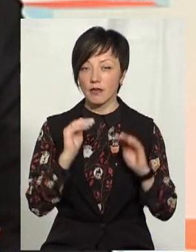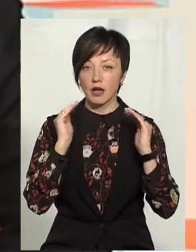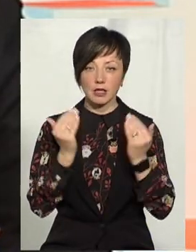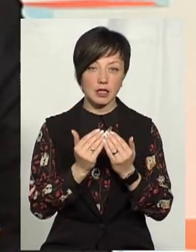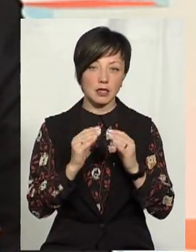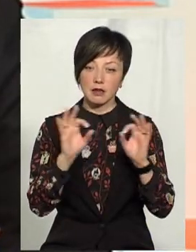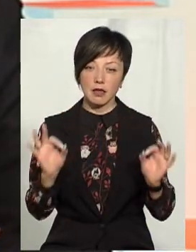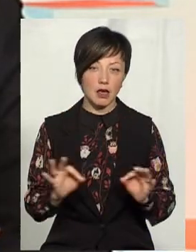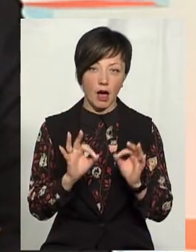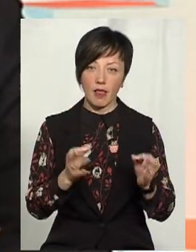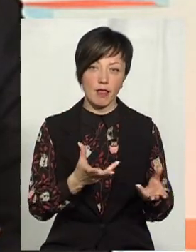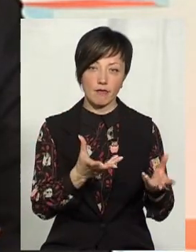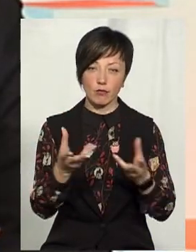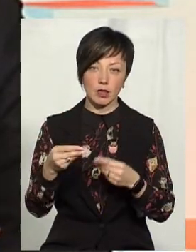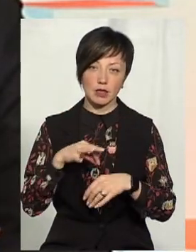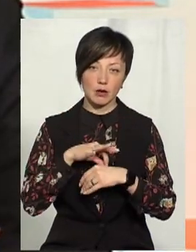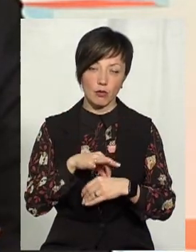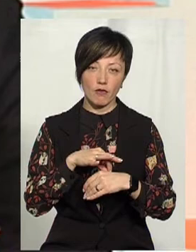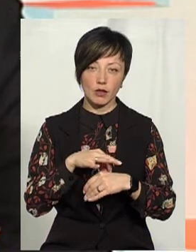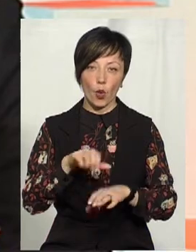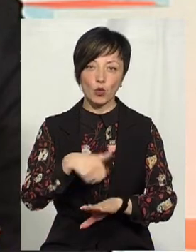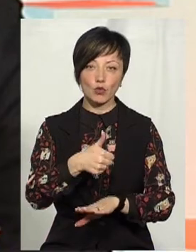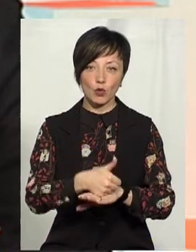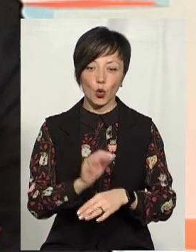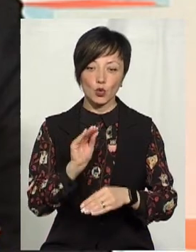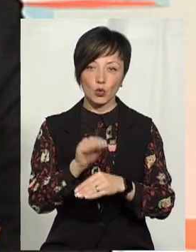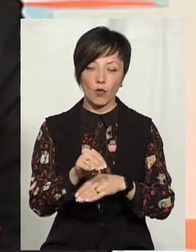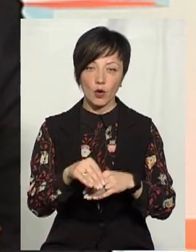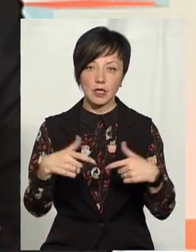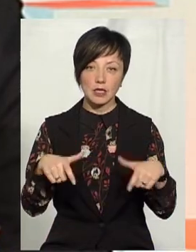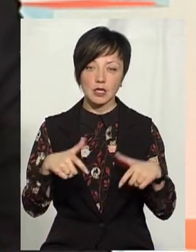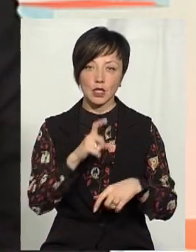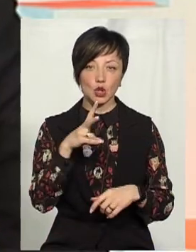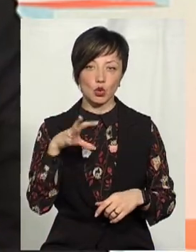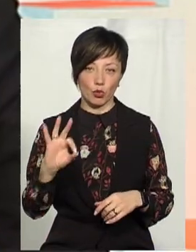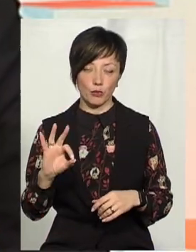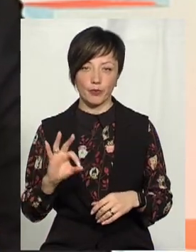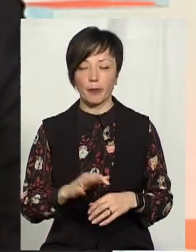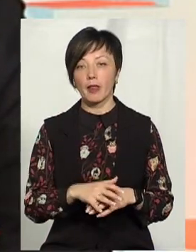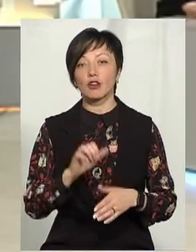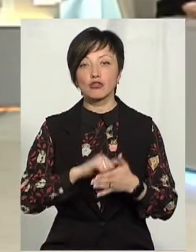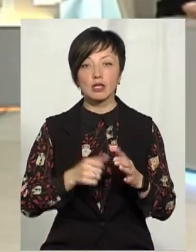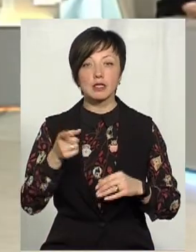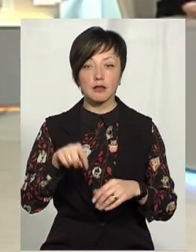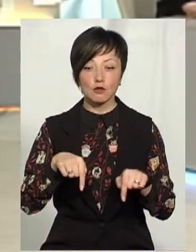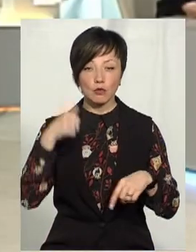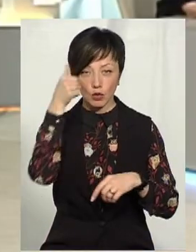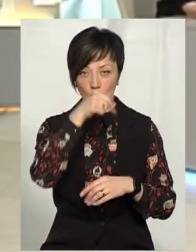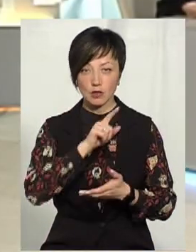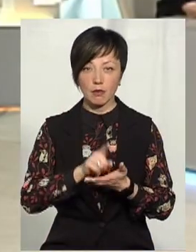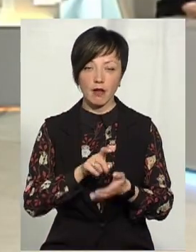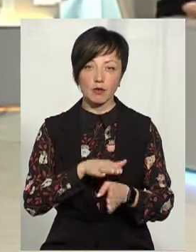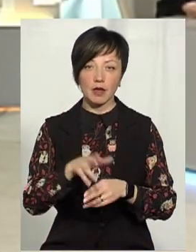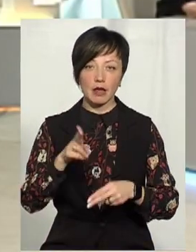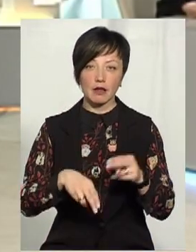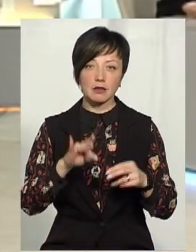карантин аж ніяк не вплине на проведення основної додаткової сесії зовнішнього незалежного оцінювання через те, що вона в цьому році має